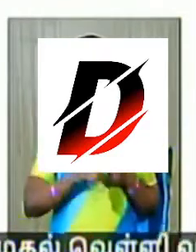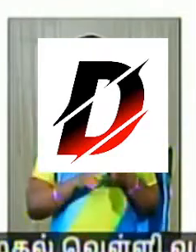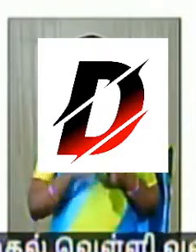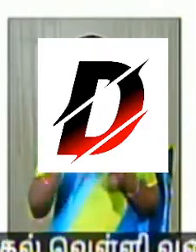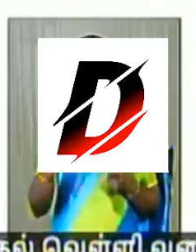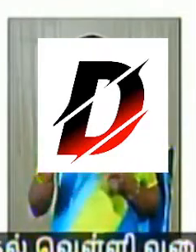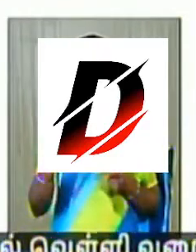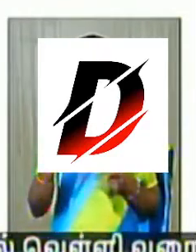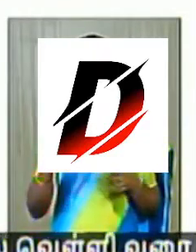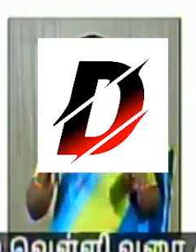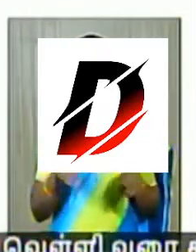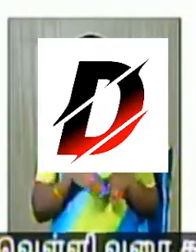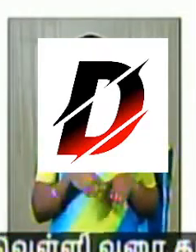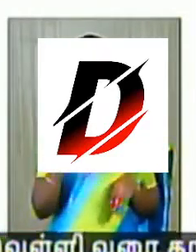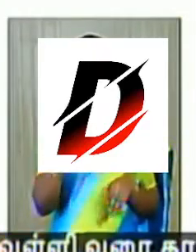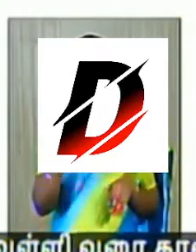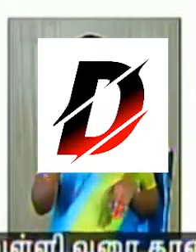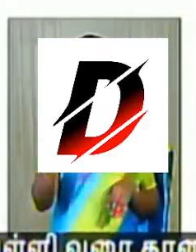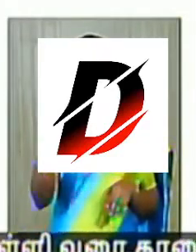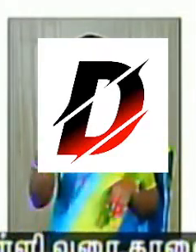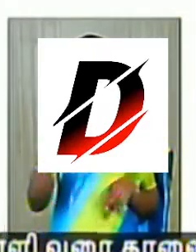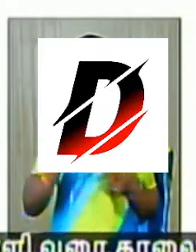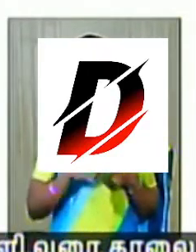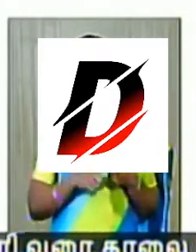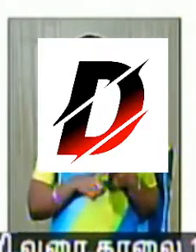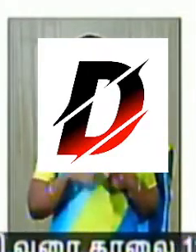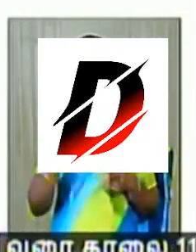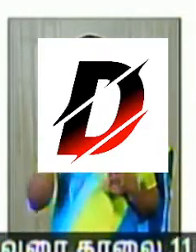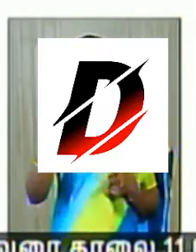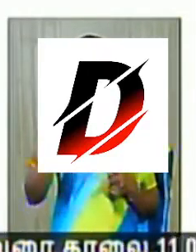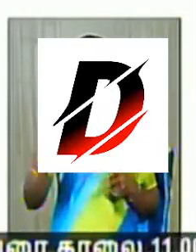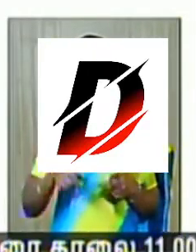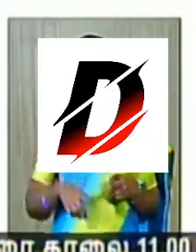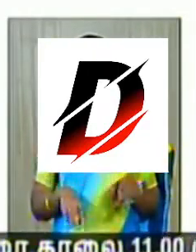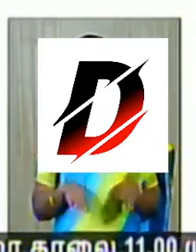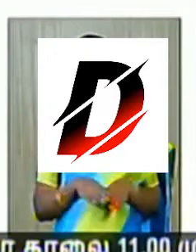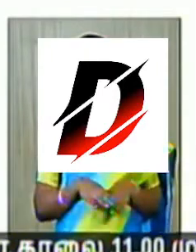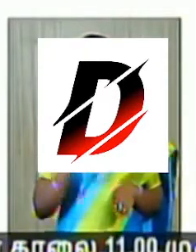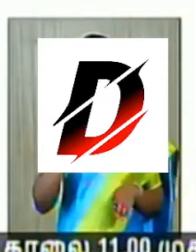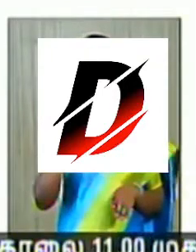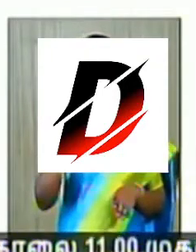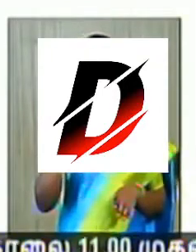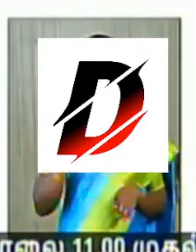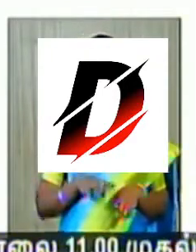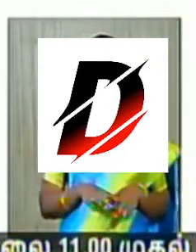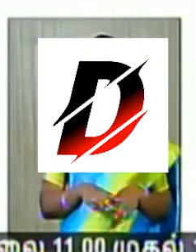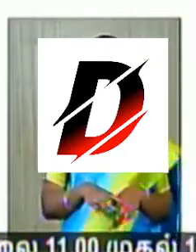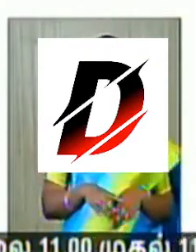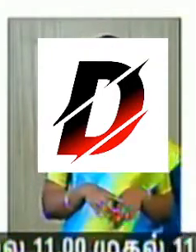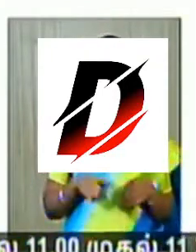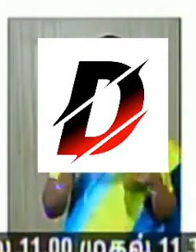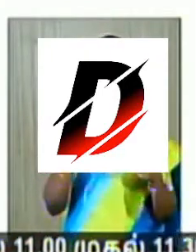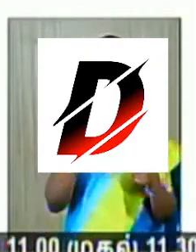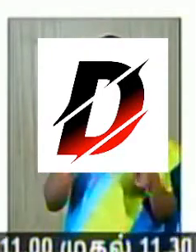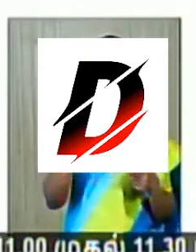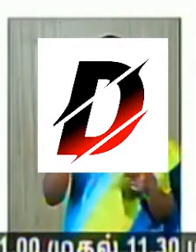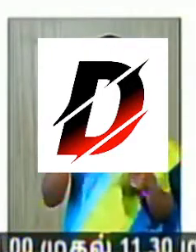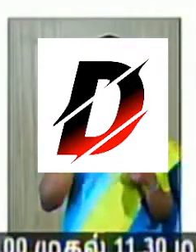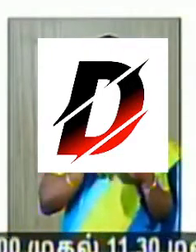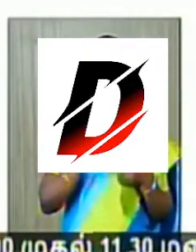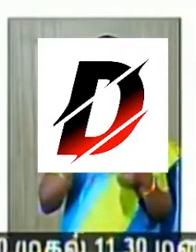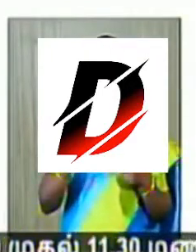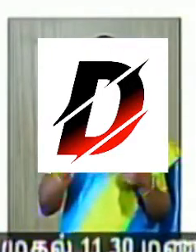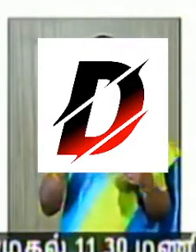என்ன முடிஞ்சுதா? அப்போ இந்த பக்கம் மைனஸ் 6 ப்ளஸ் 1 என்ன உங்களுக்கு வரும், மைனஸ் 5. மைனஸ் 5 5 கூட 0, ஆல்ரெடி நம்ம